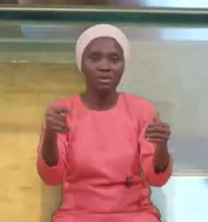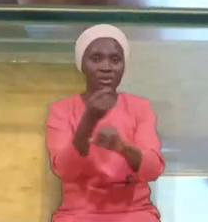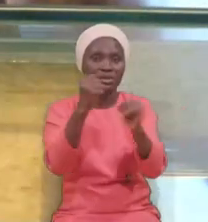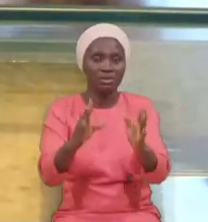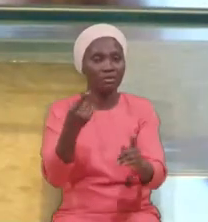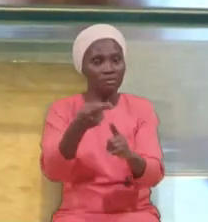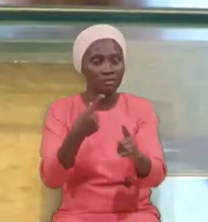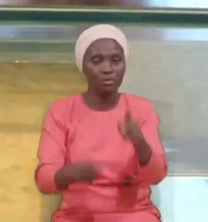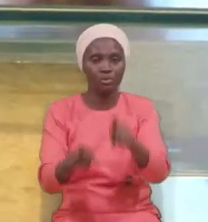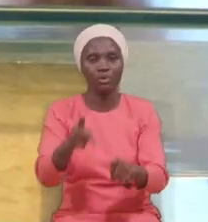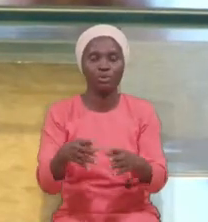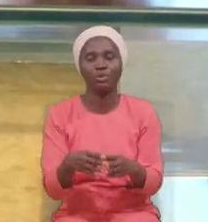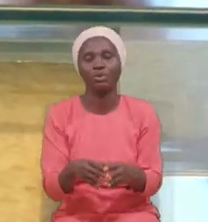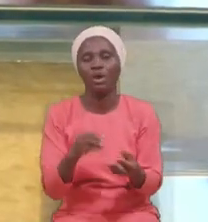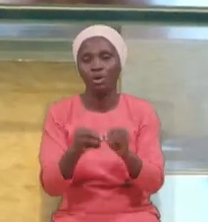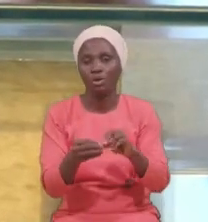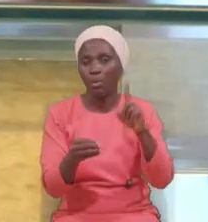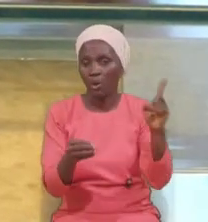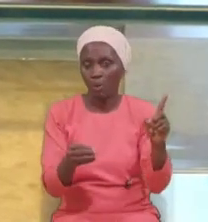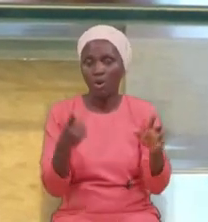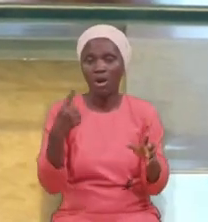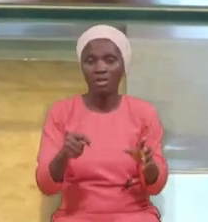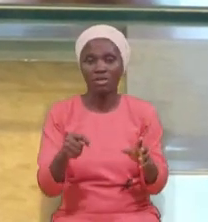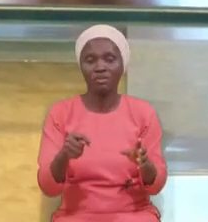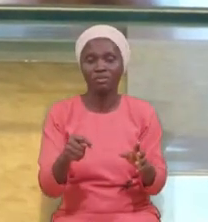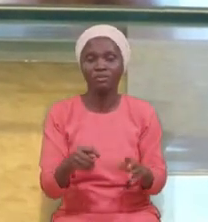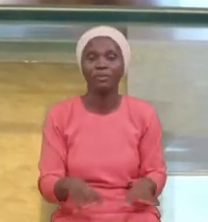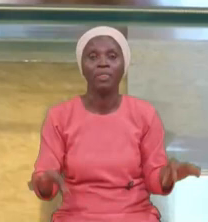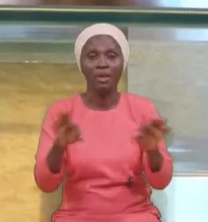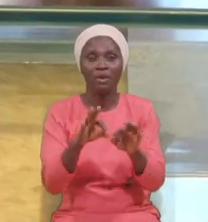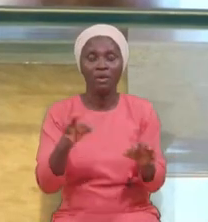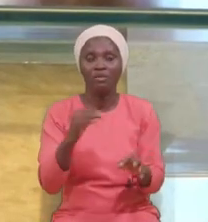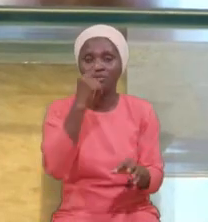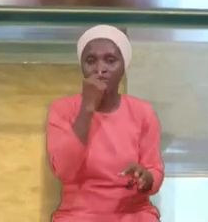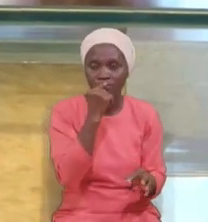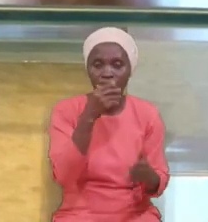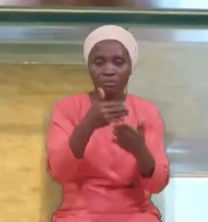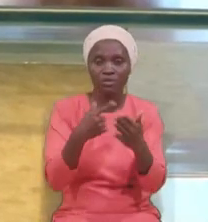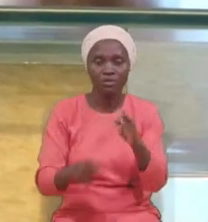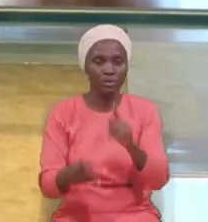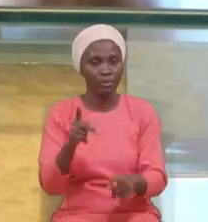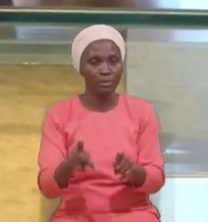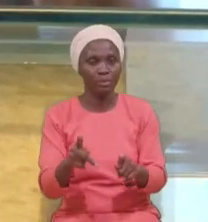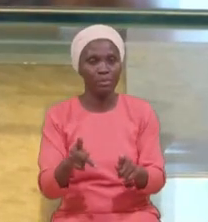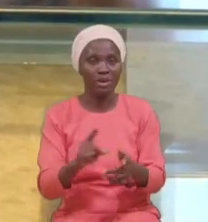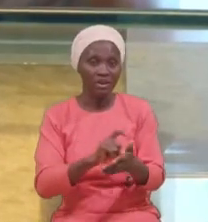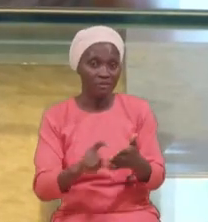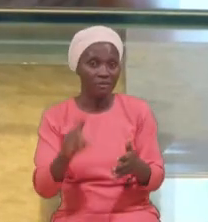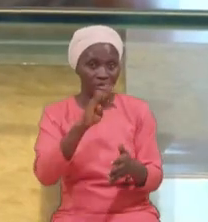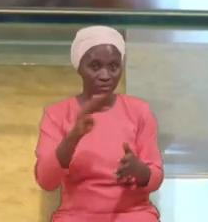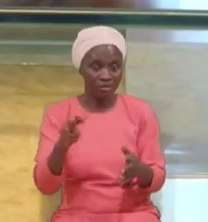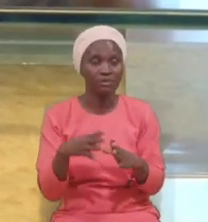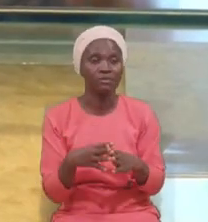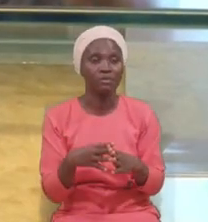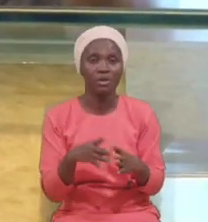populace ou du peuple. Et numéro 1, voyons la particularité du silence devant les gens. Marc